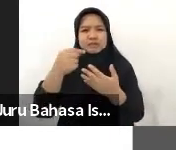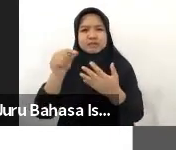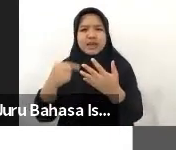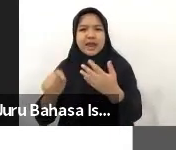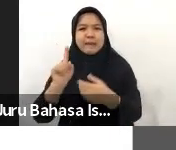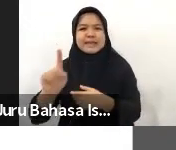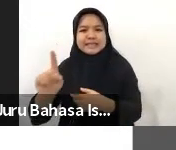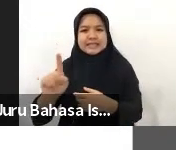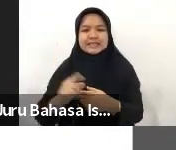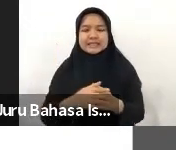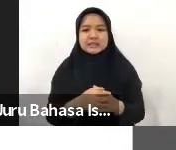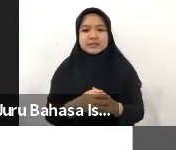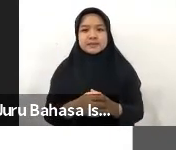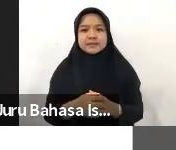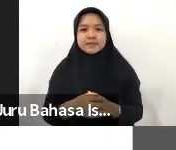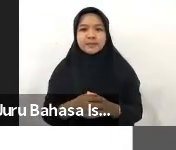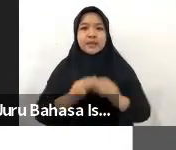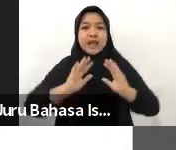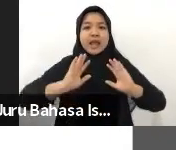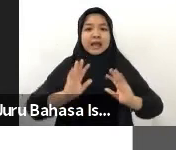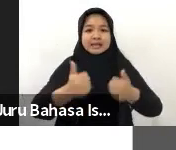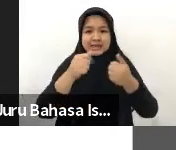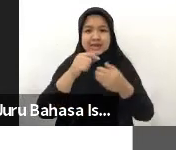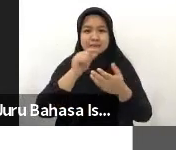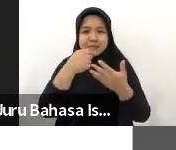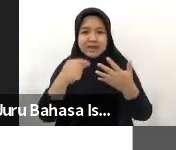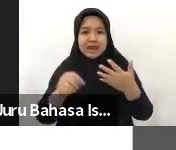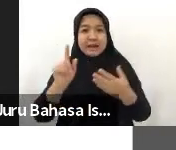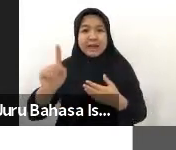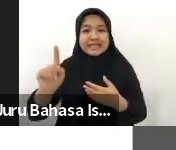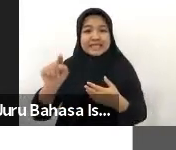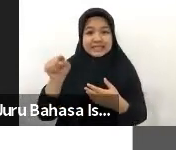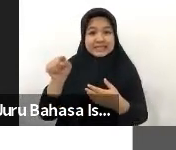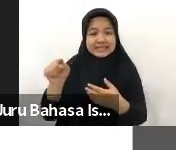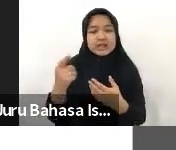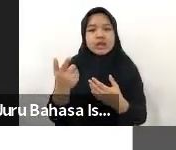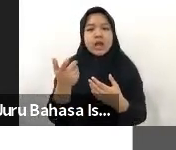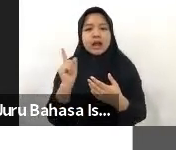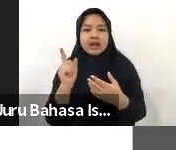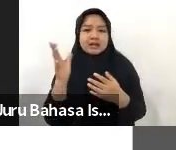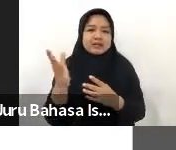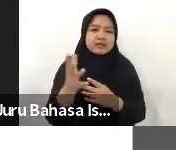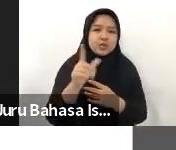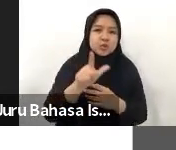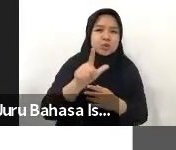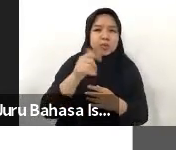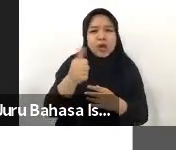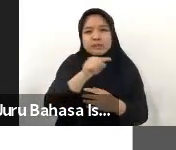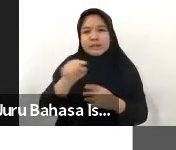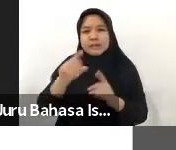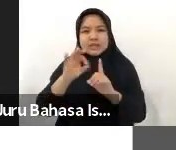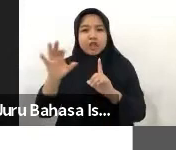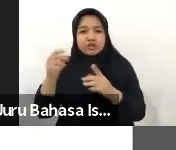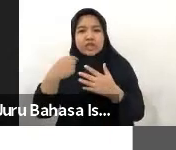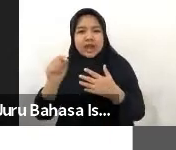Lanjut. Nah, dari hasil penilaian mandiri ini, Bapak-Ibu sekalian, yang mencapai nilai 76-100 itu